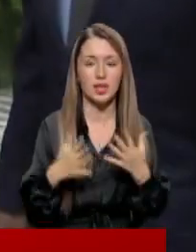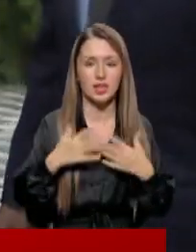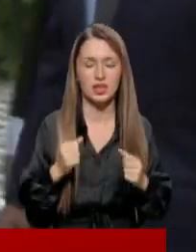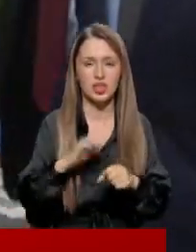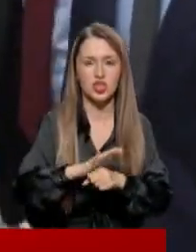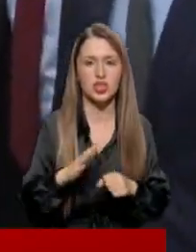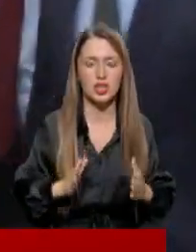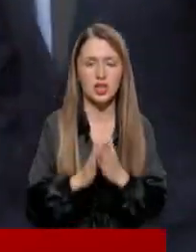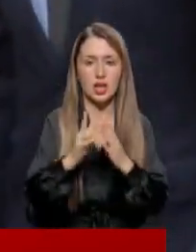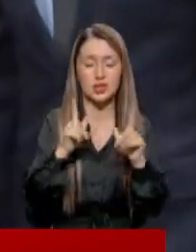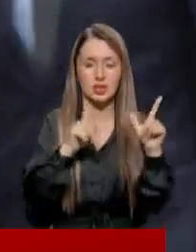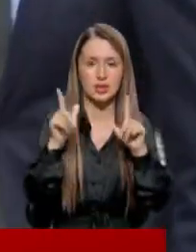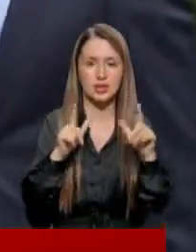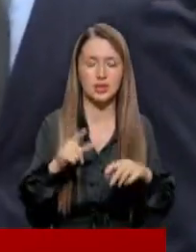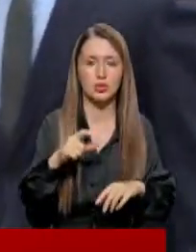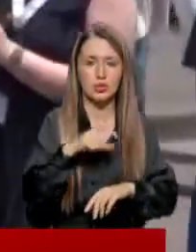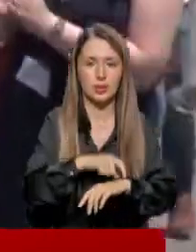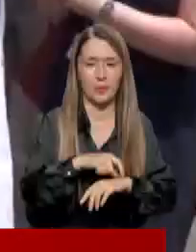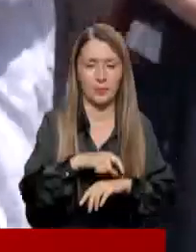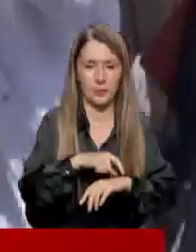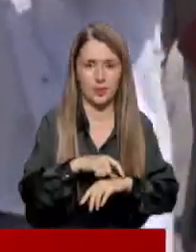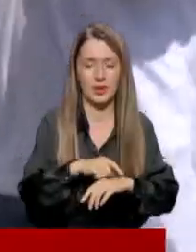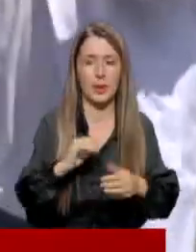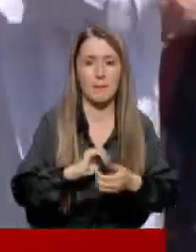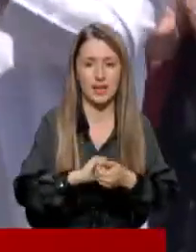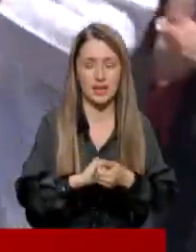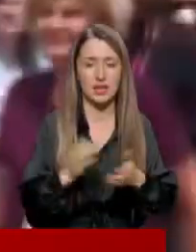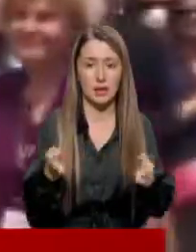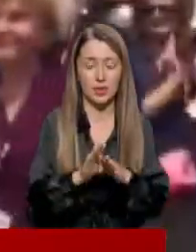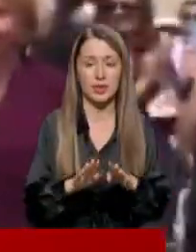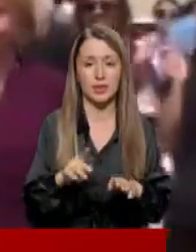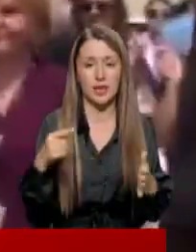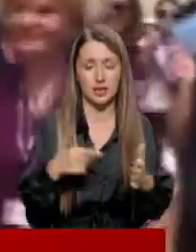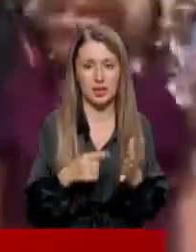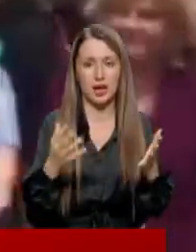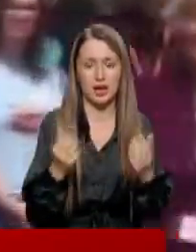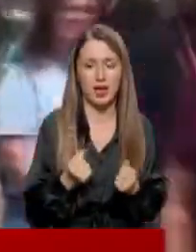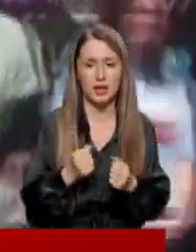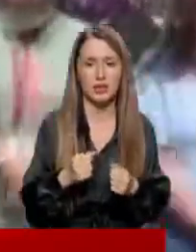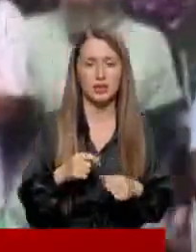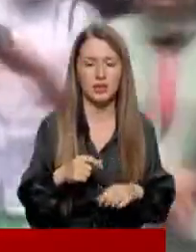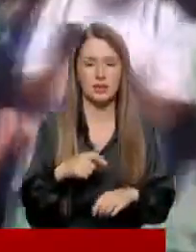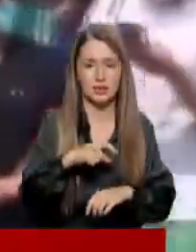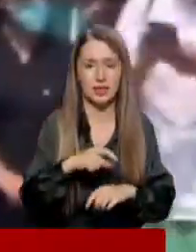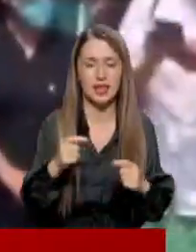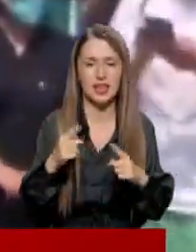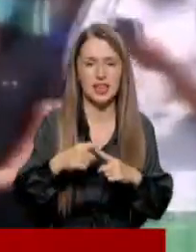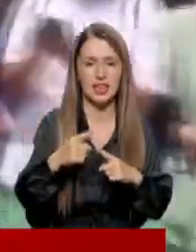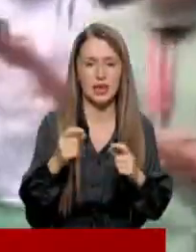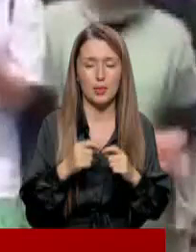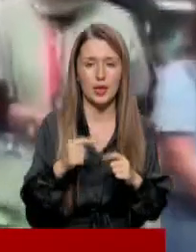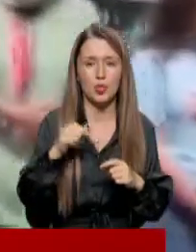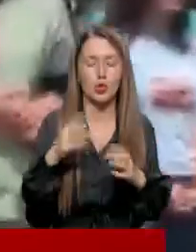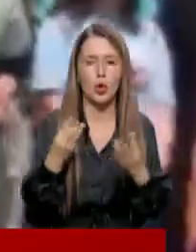şiddete karşı ses yükselten Türk Tabipleri Birliği'ni kapatılmalı diyerek hedef aldı bir kez daha. Türk Tabipleri Birliği'nden de burada olmaya